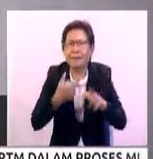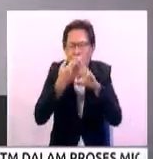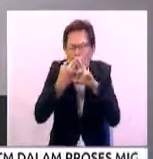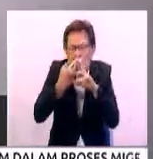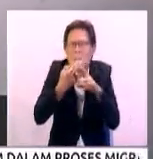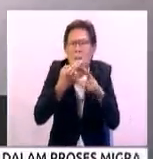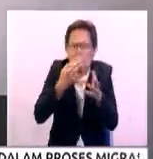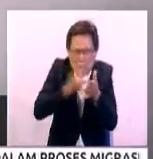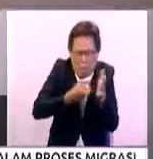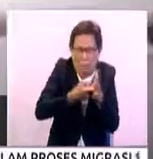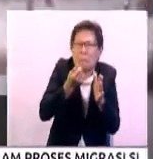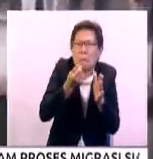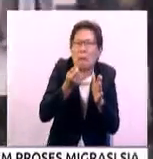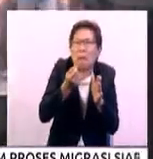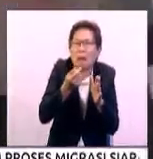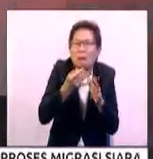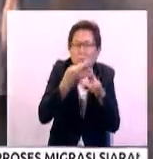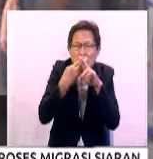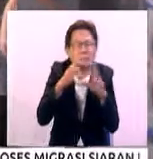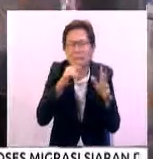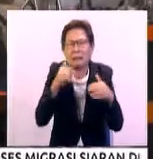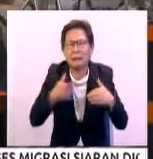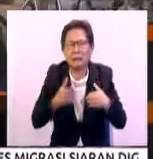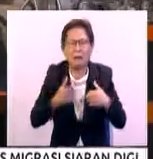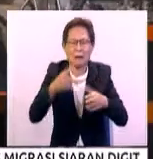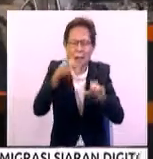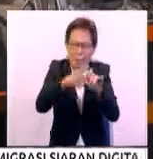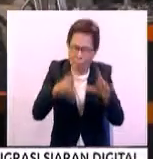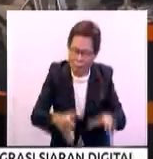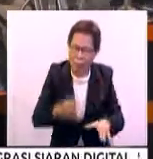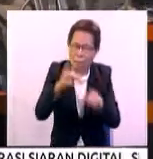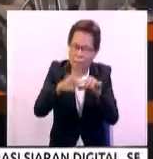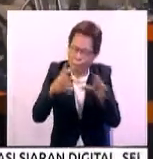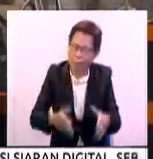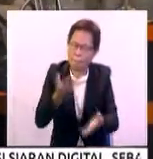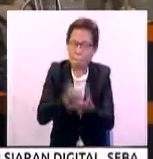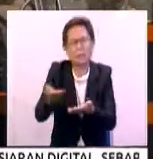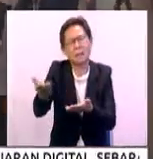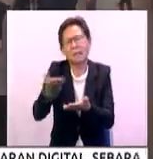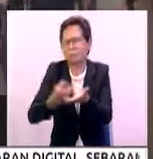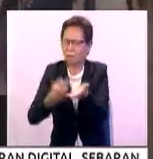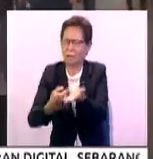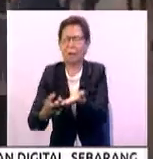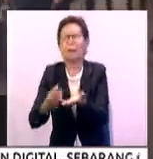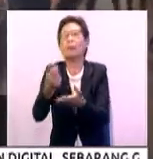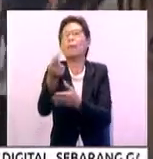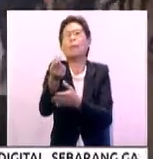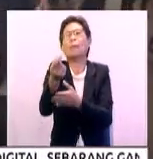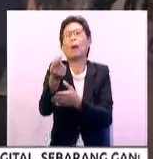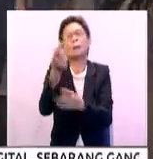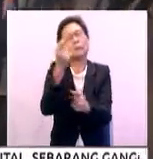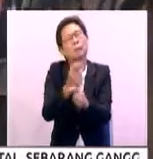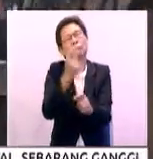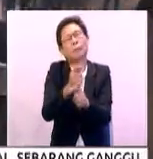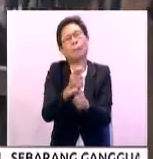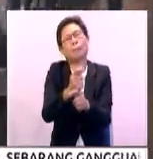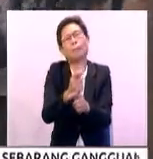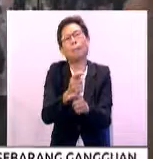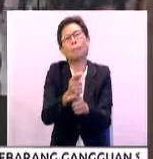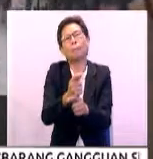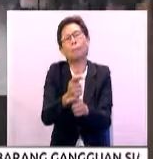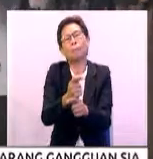penjualan. Dari segi itu. Jadi passenger atau tetamu akan beli apa yang dia nak beli, harganya akan ditetapkan